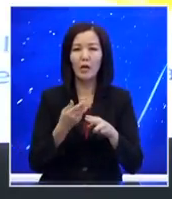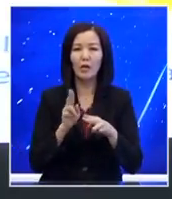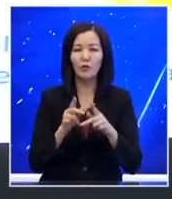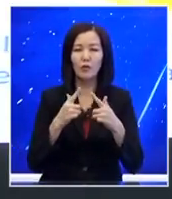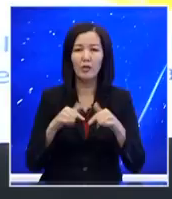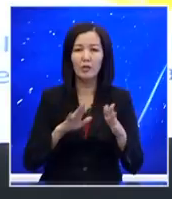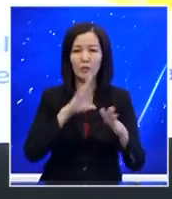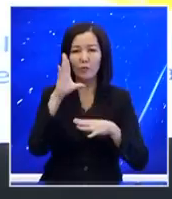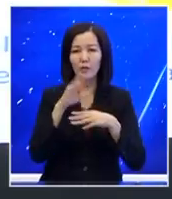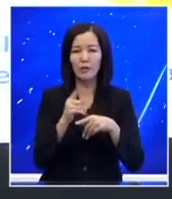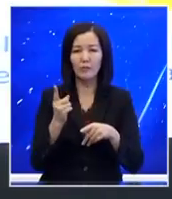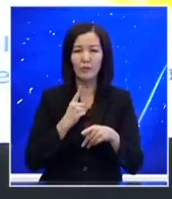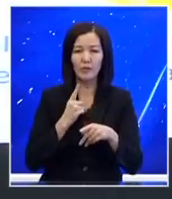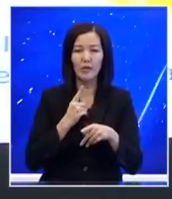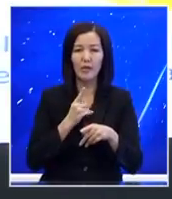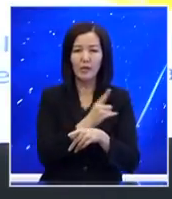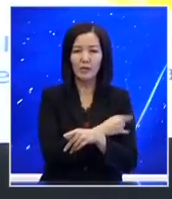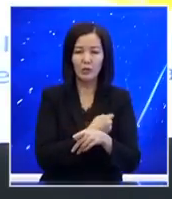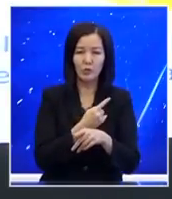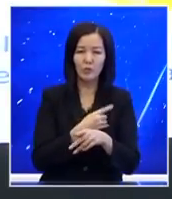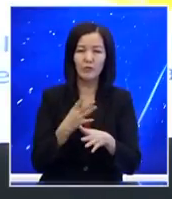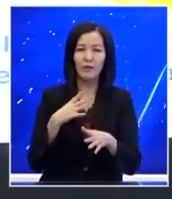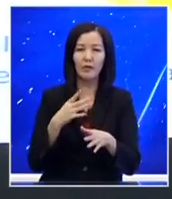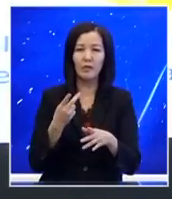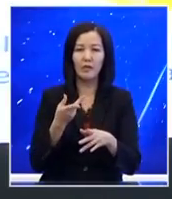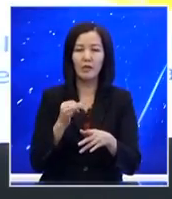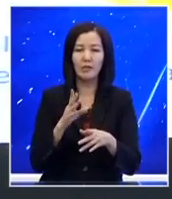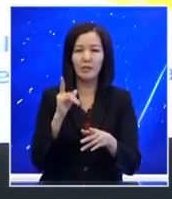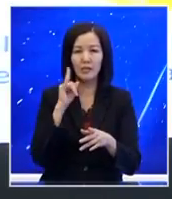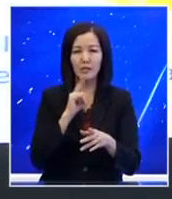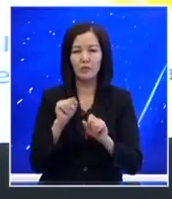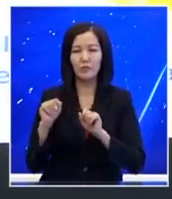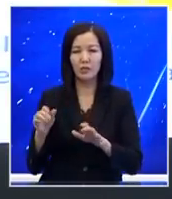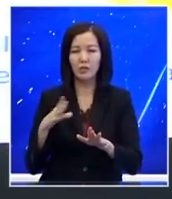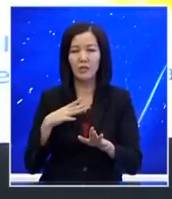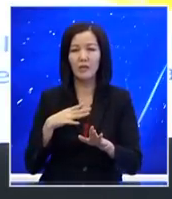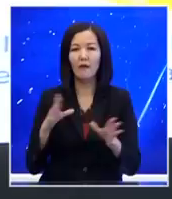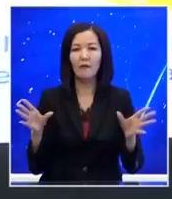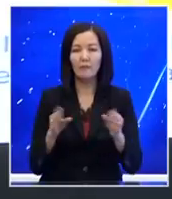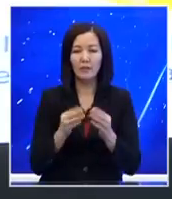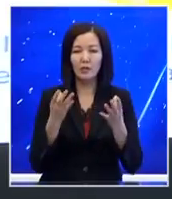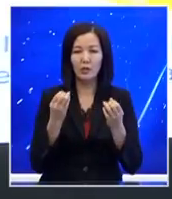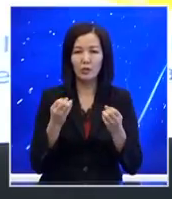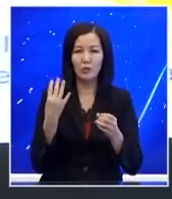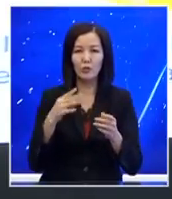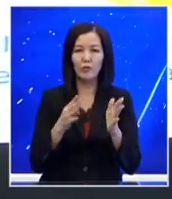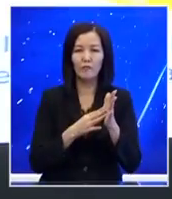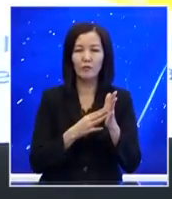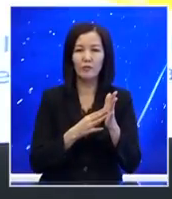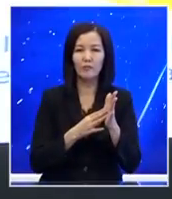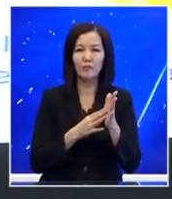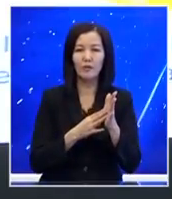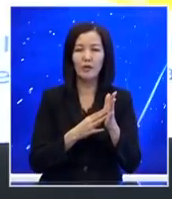организовано круглосуточное дежурство из числа сотрудников «Казгидромет» и «Казсельзащиты». Вместе с этим имеются 48